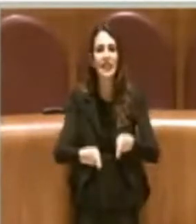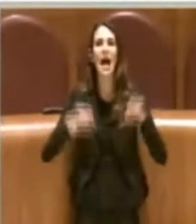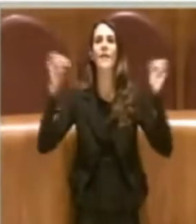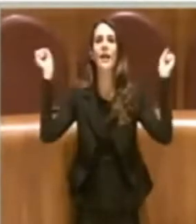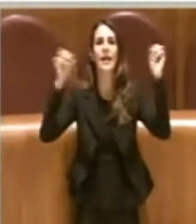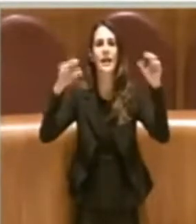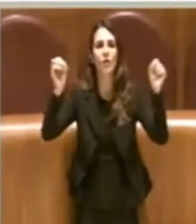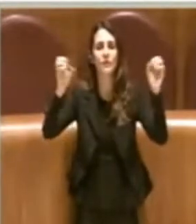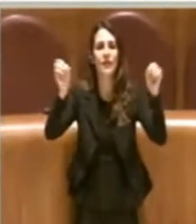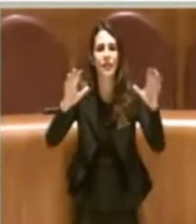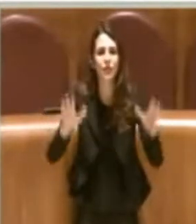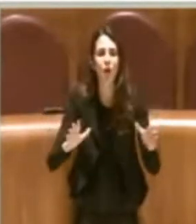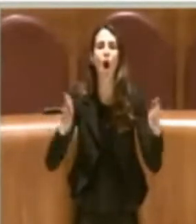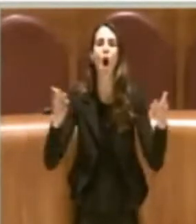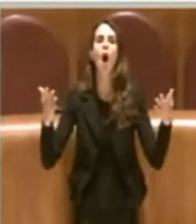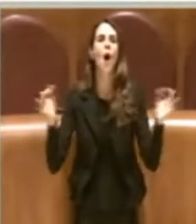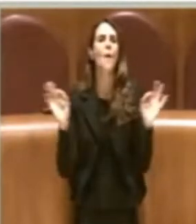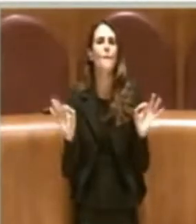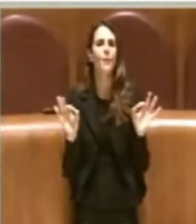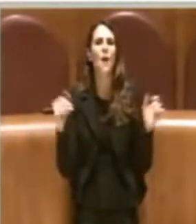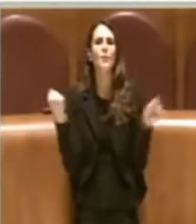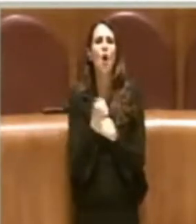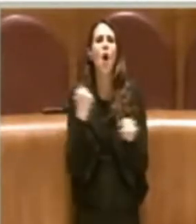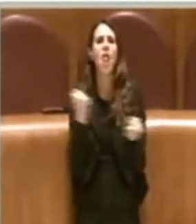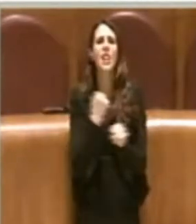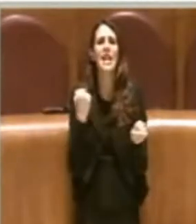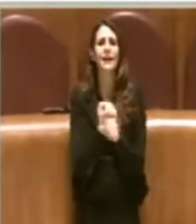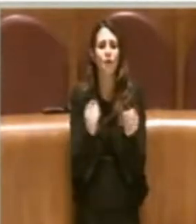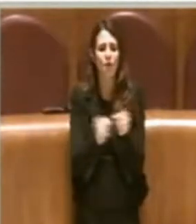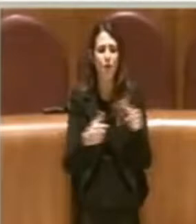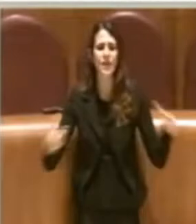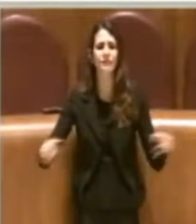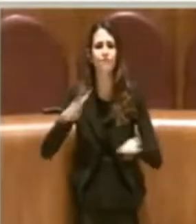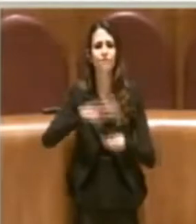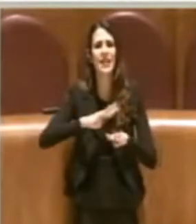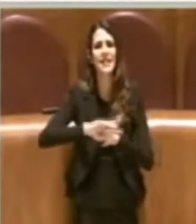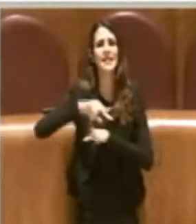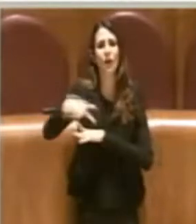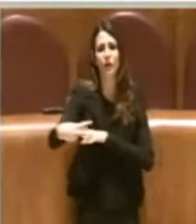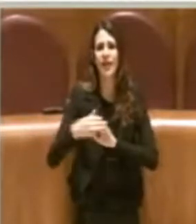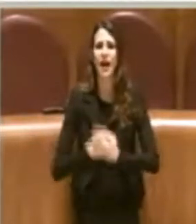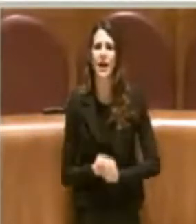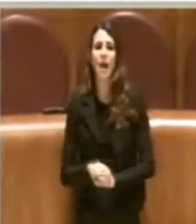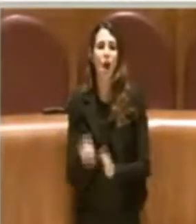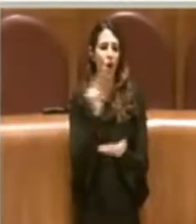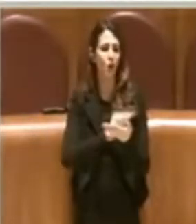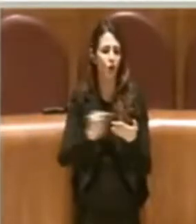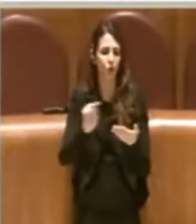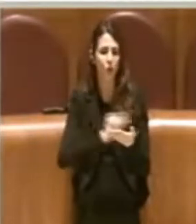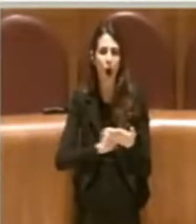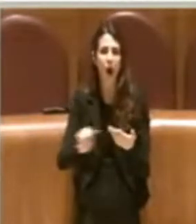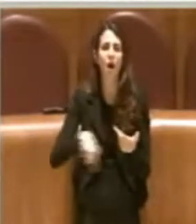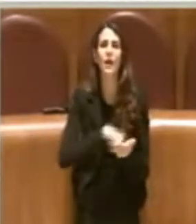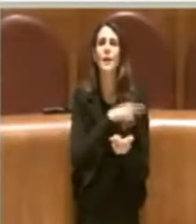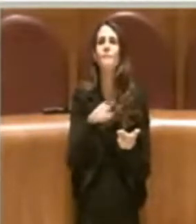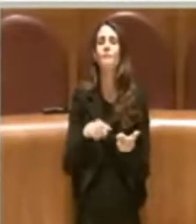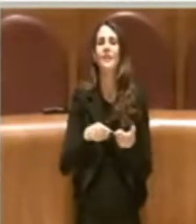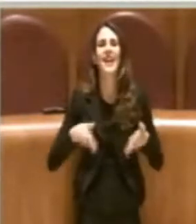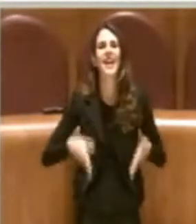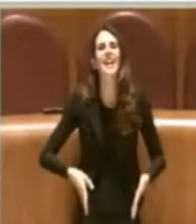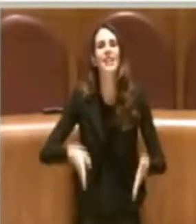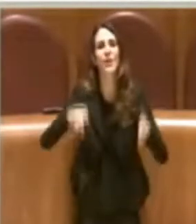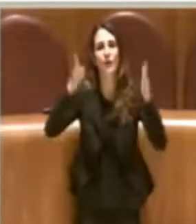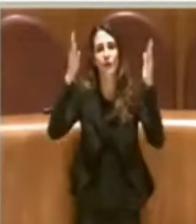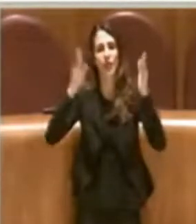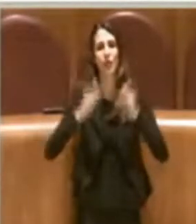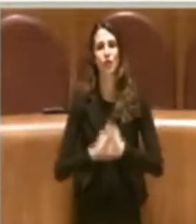ma spesso anche opere di urbanizzazione secondaria, quindi parliamo di scuole, edifici, diciamo, con